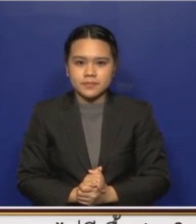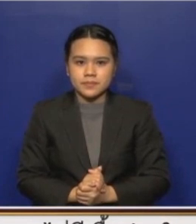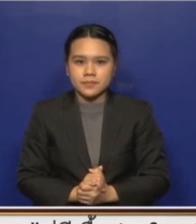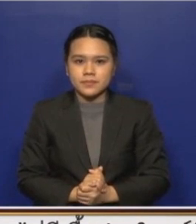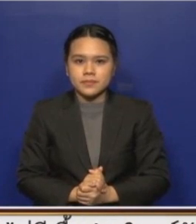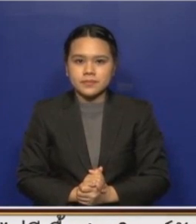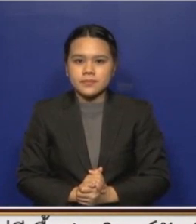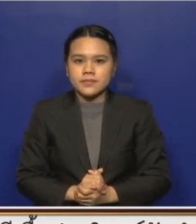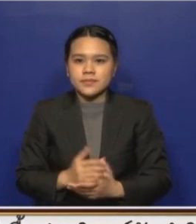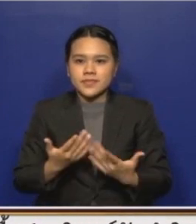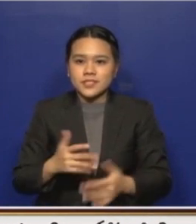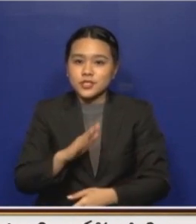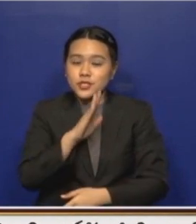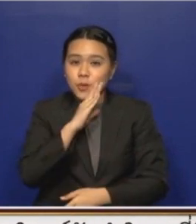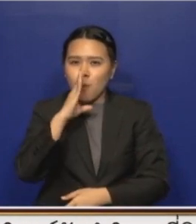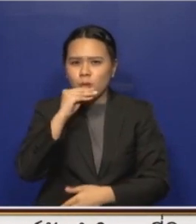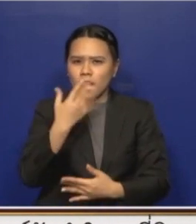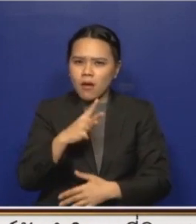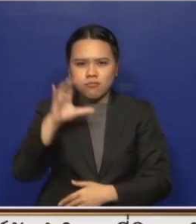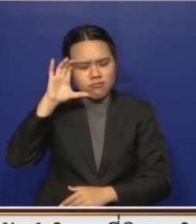การมีอำนาจเหนือตลาดโมเดิร์นเทรด